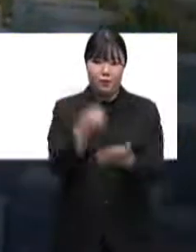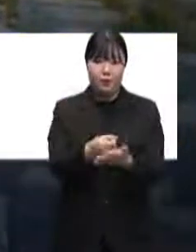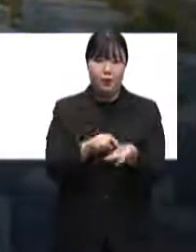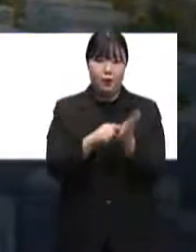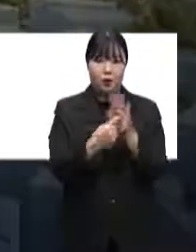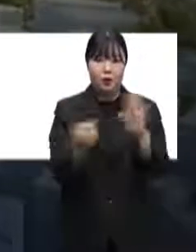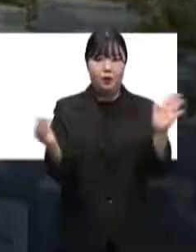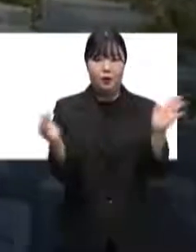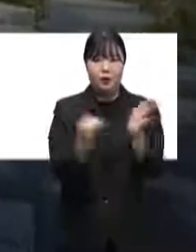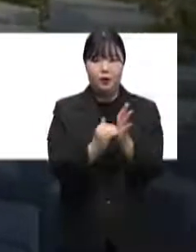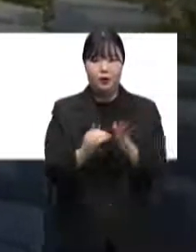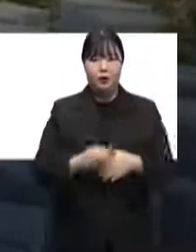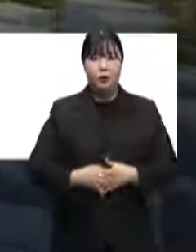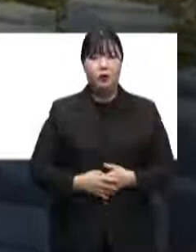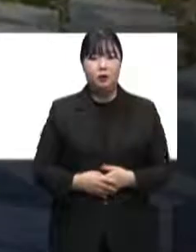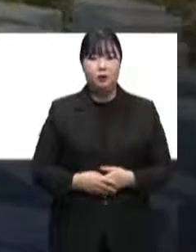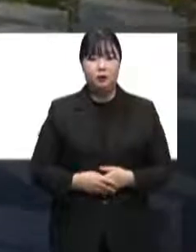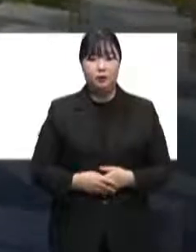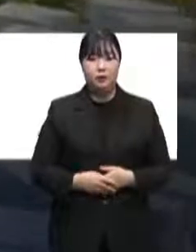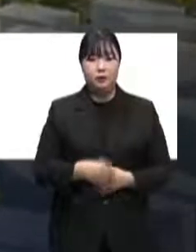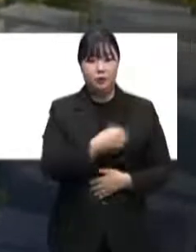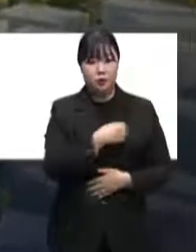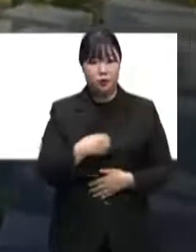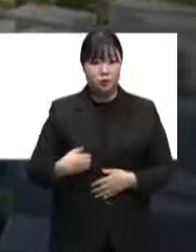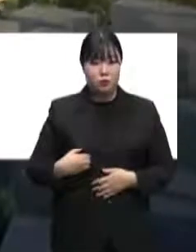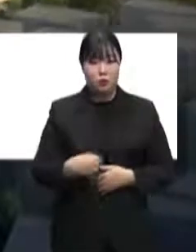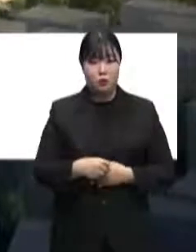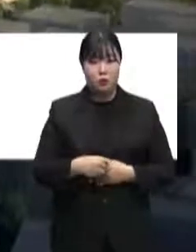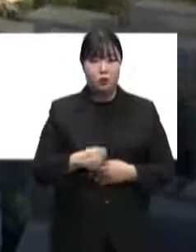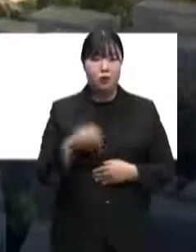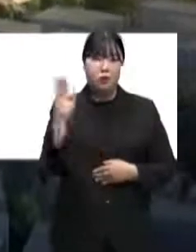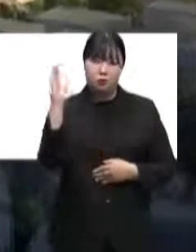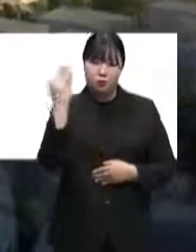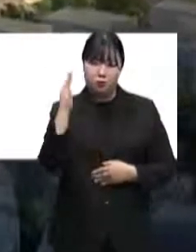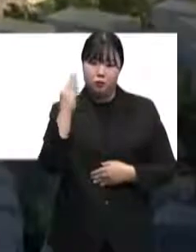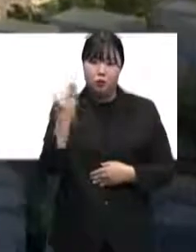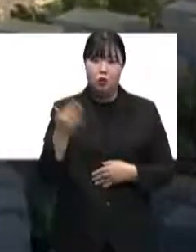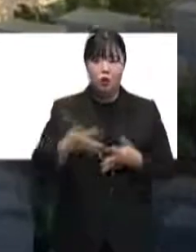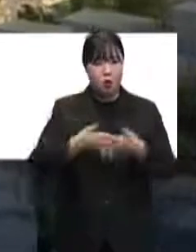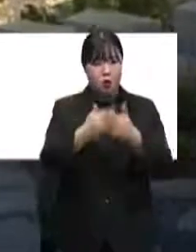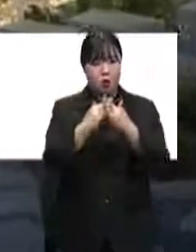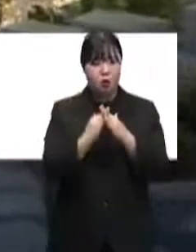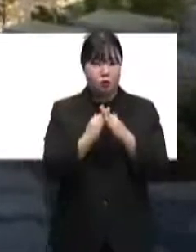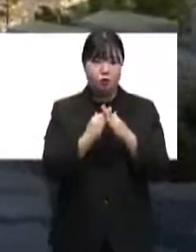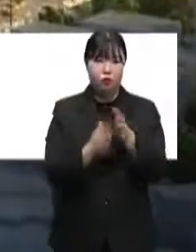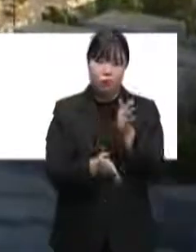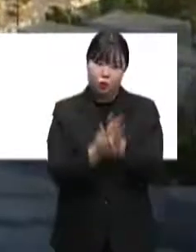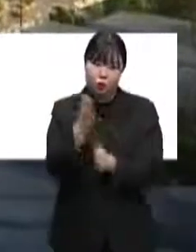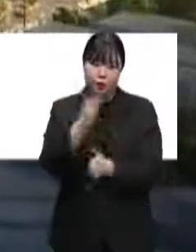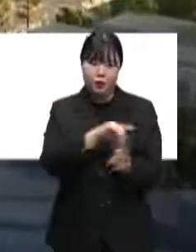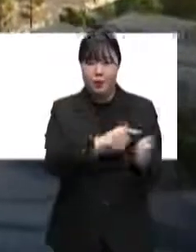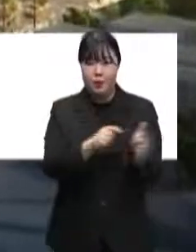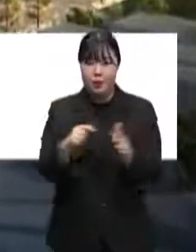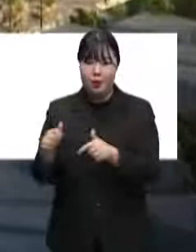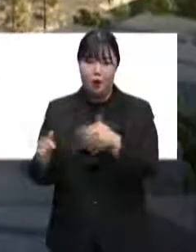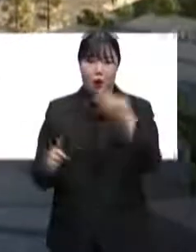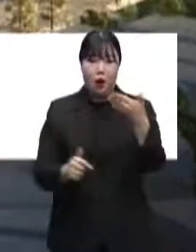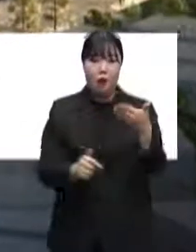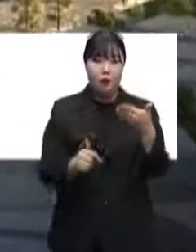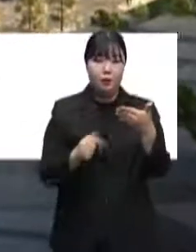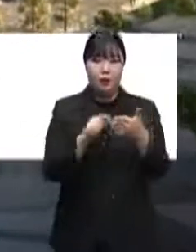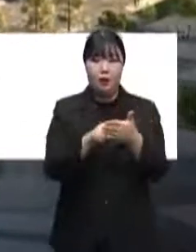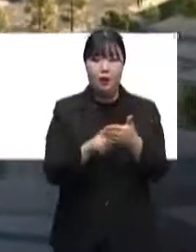밝혔습니다 군은 최근 건축시공 과 건축계 회 도시계획 등 9개 분야 14명에 위원으로